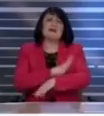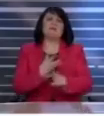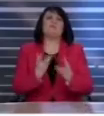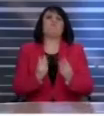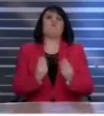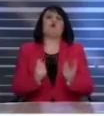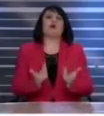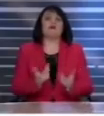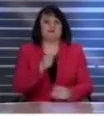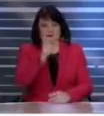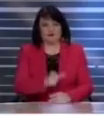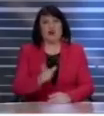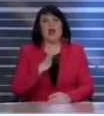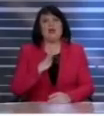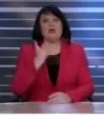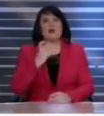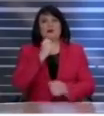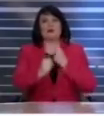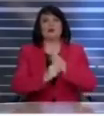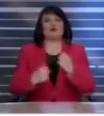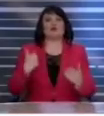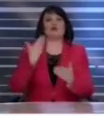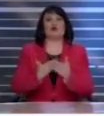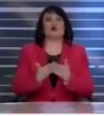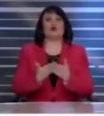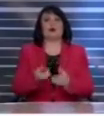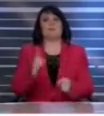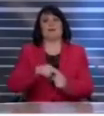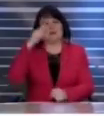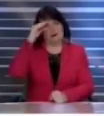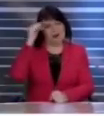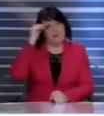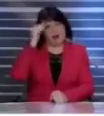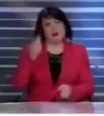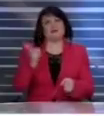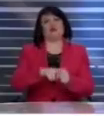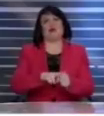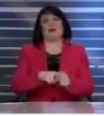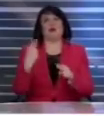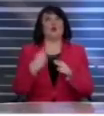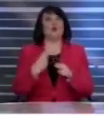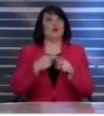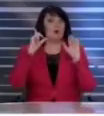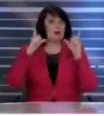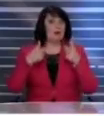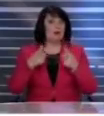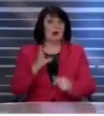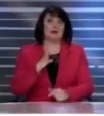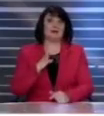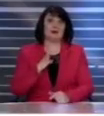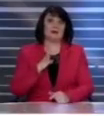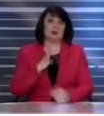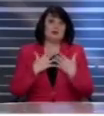για τον άνθρωπο εκείνο που εδώ και 20 χρόνια δεν είναι πια ανάμεσά μας, ο Κωνσταντίνος Καραμανλής, ο οποίος ήταν μεγάλος δημοκράτης, ένας